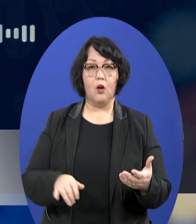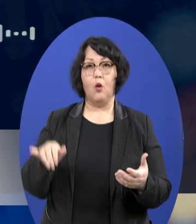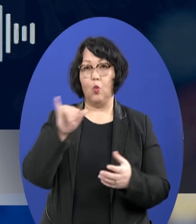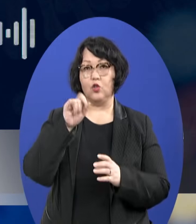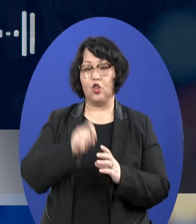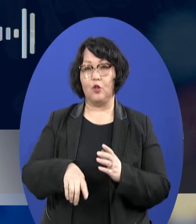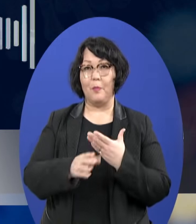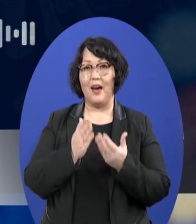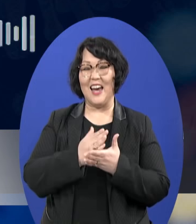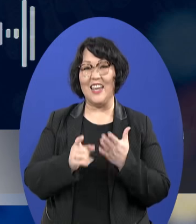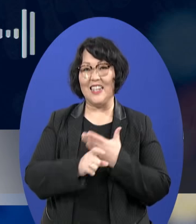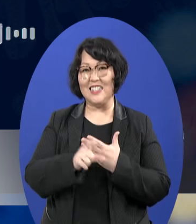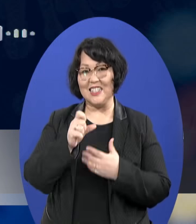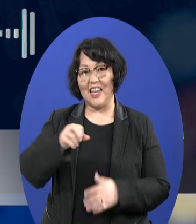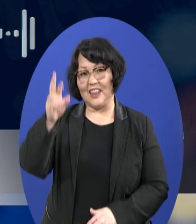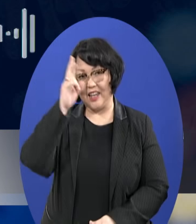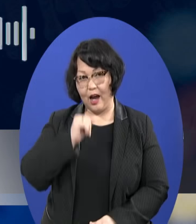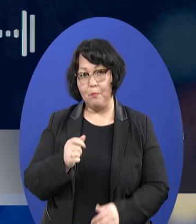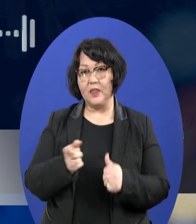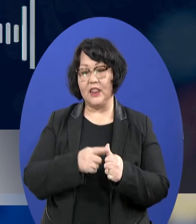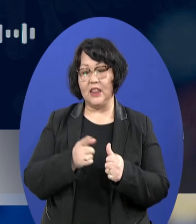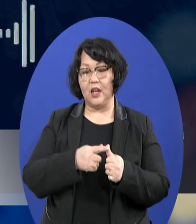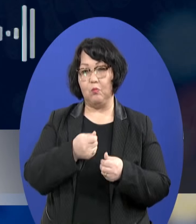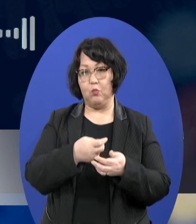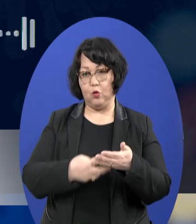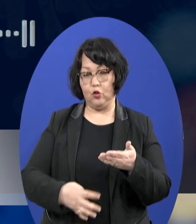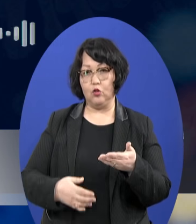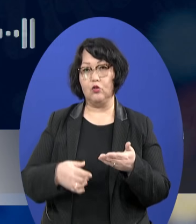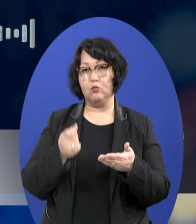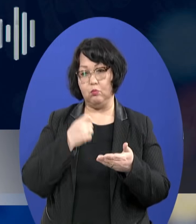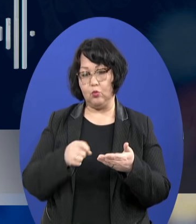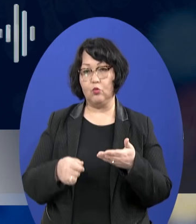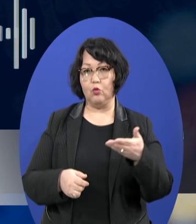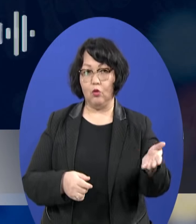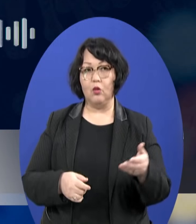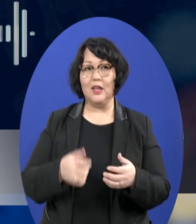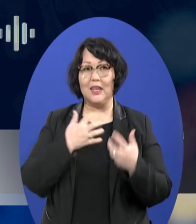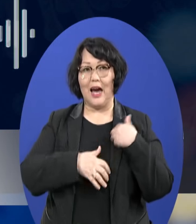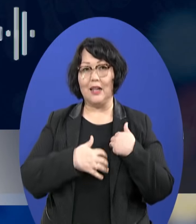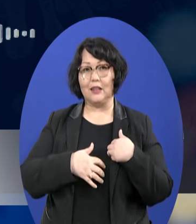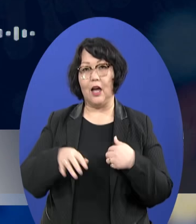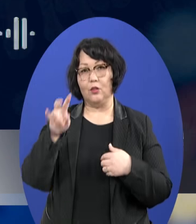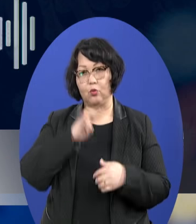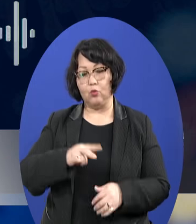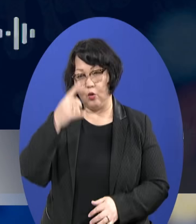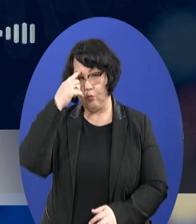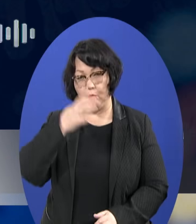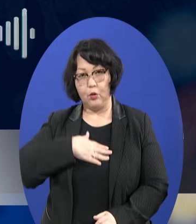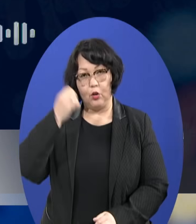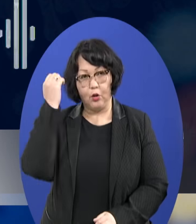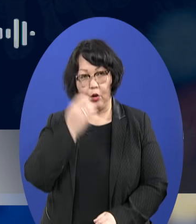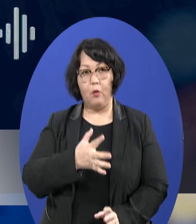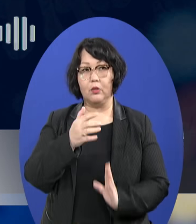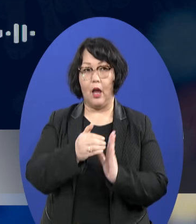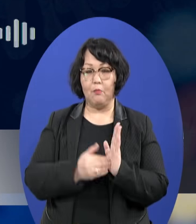элчин сайдын яамдаа бүртгүүлээд тэгээд түүндээ одоо яаралтай нутаг буцах болсон шалтгаан энэ тайлбарлаж